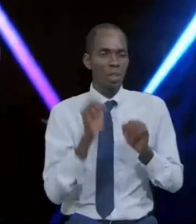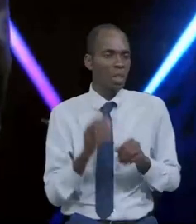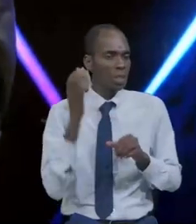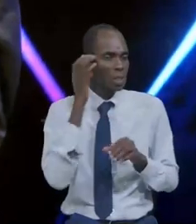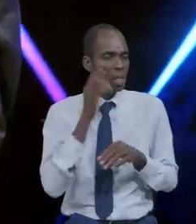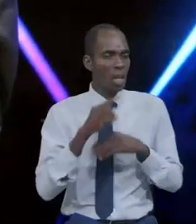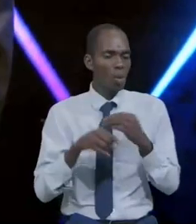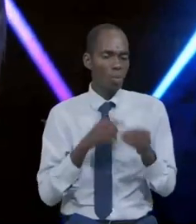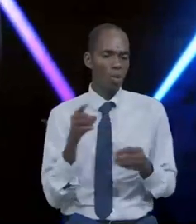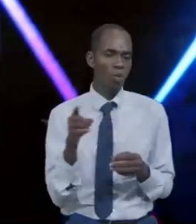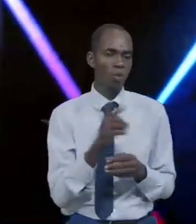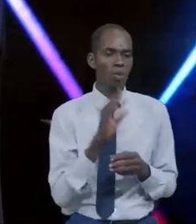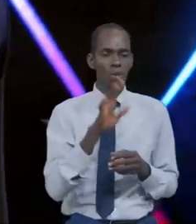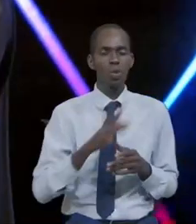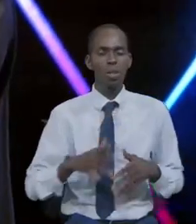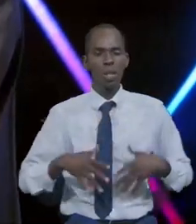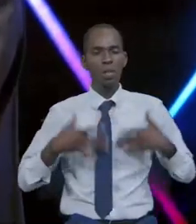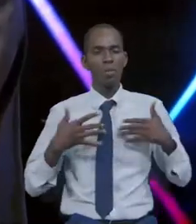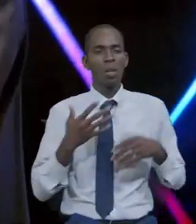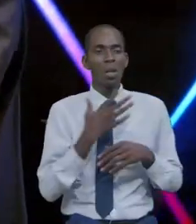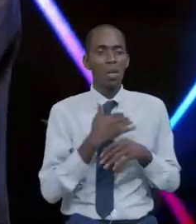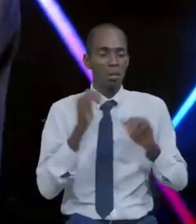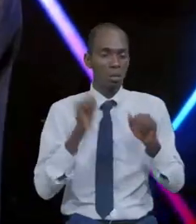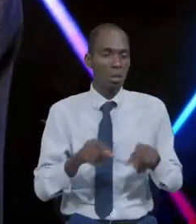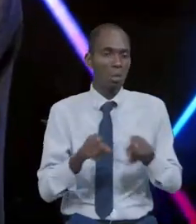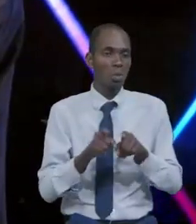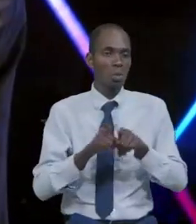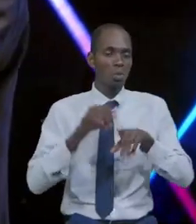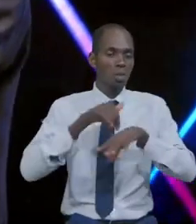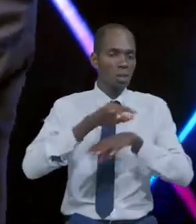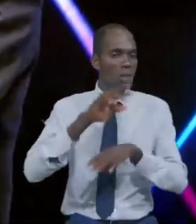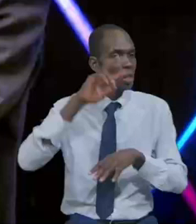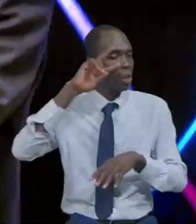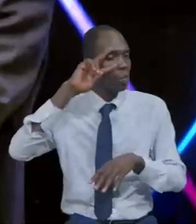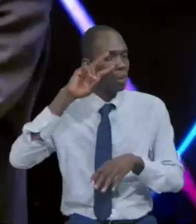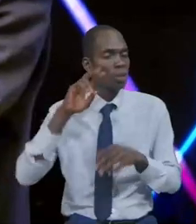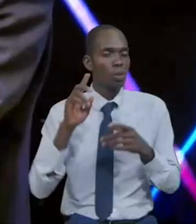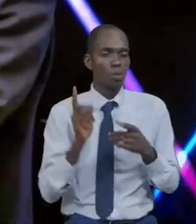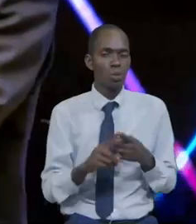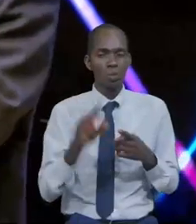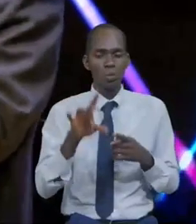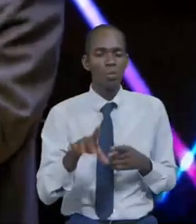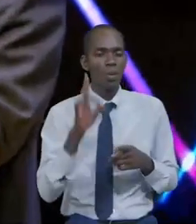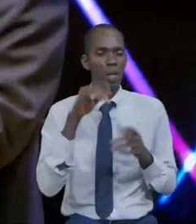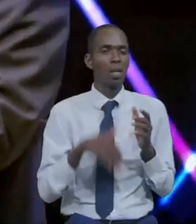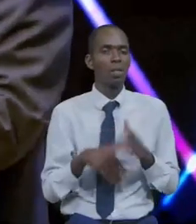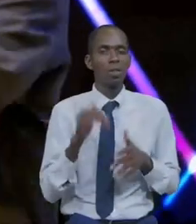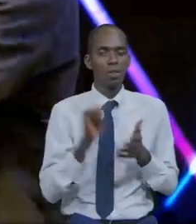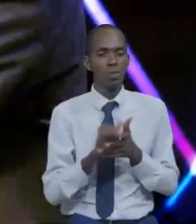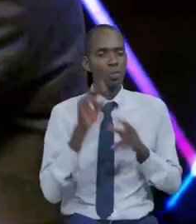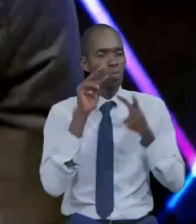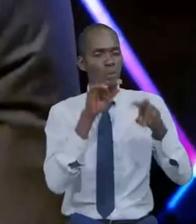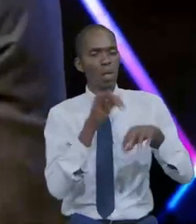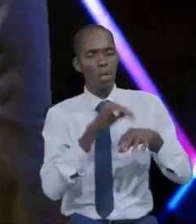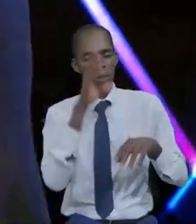vie, ils peuvent entendre même envoyer des espions te voir